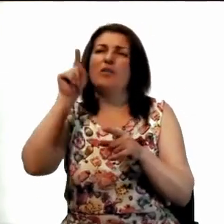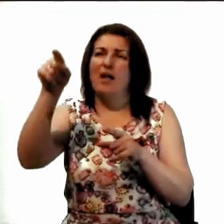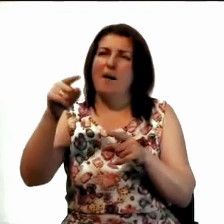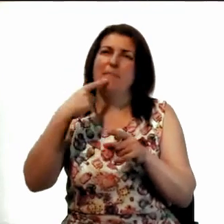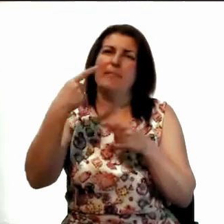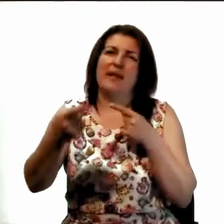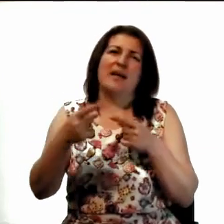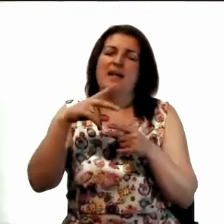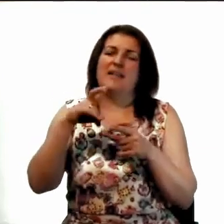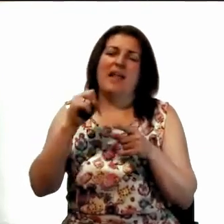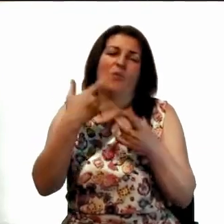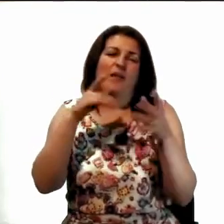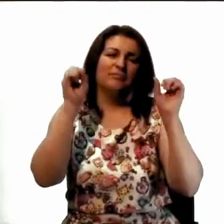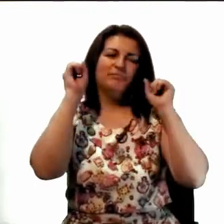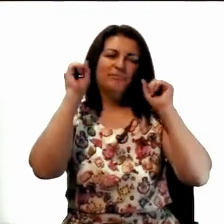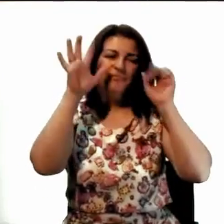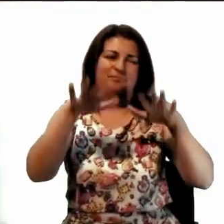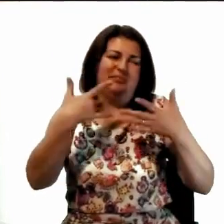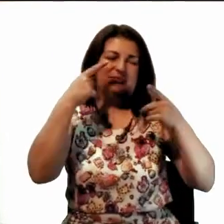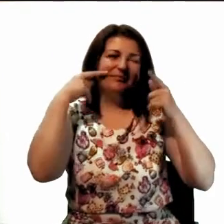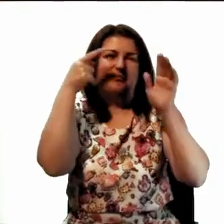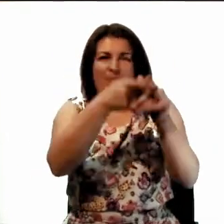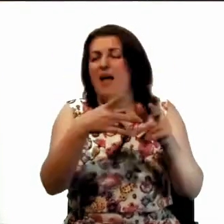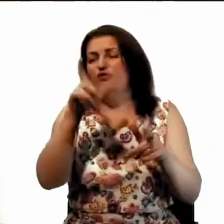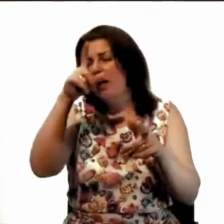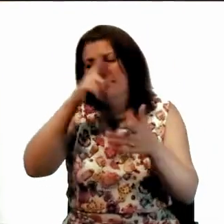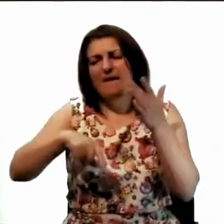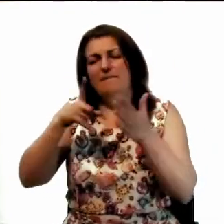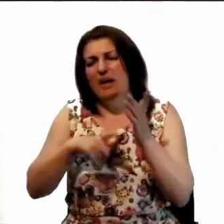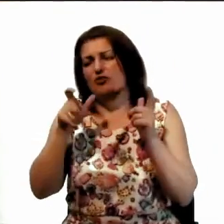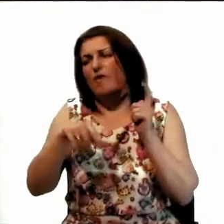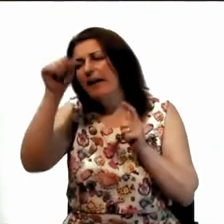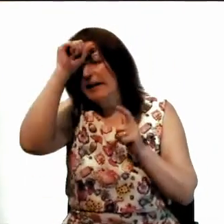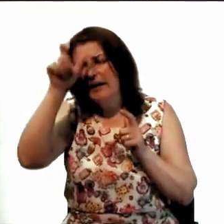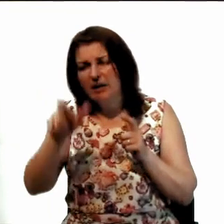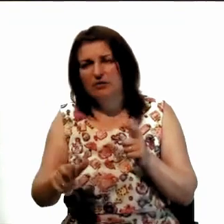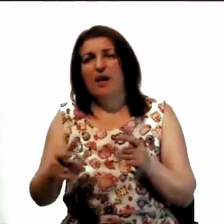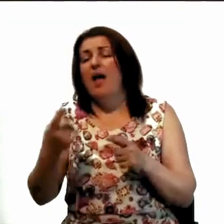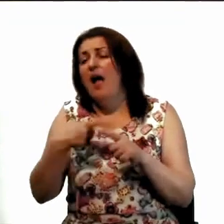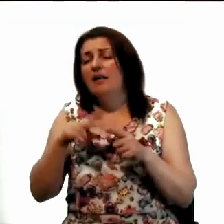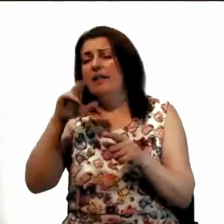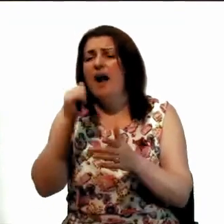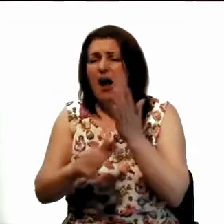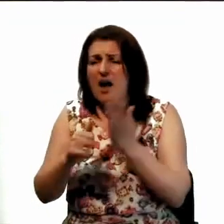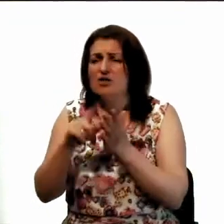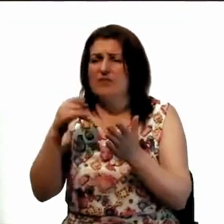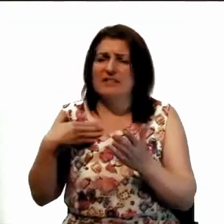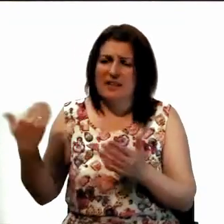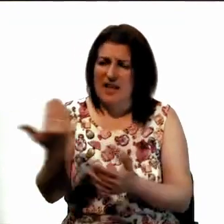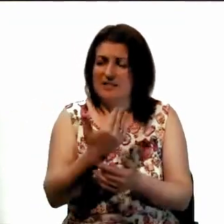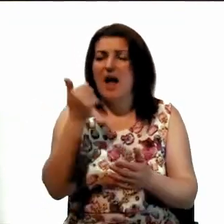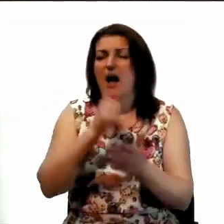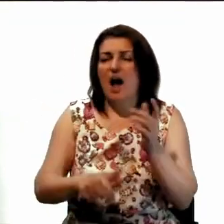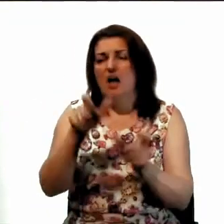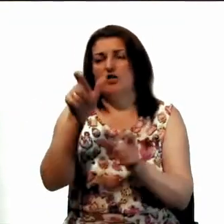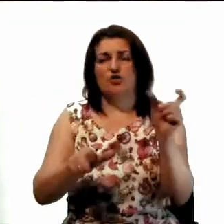на заброшке, да, неверующие, грешники, а для каждого из нас. Каждый